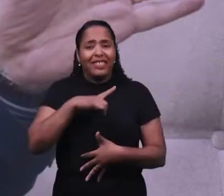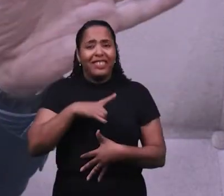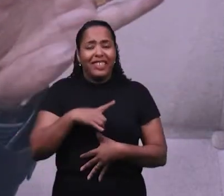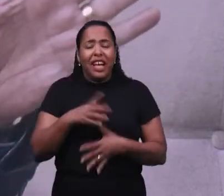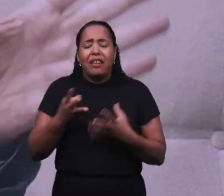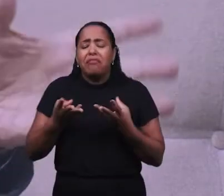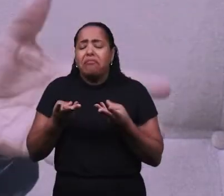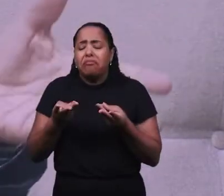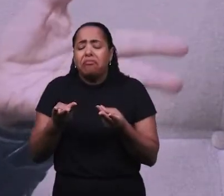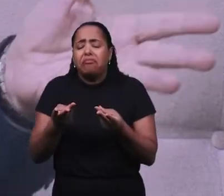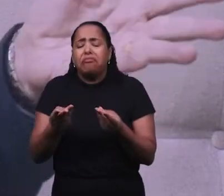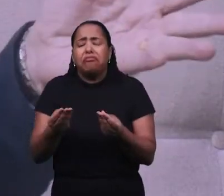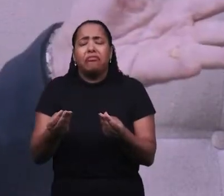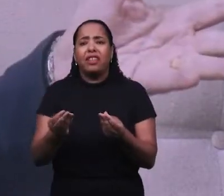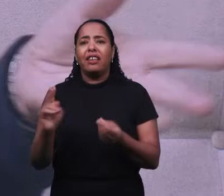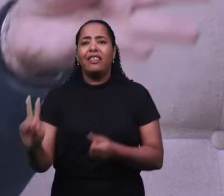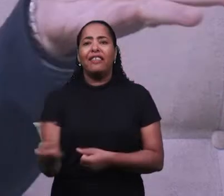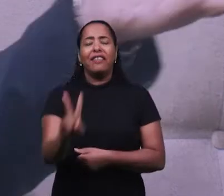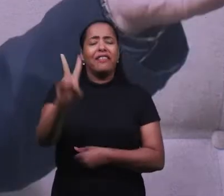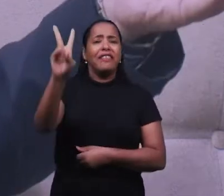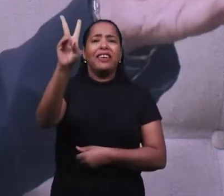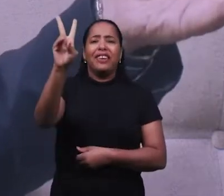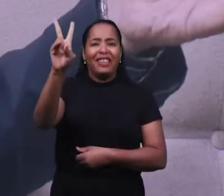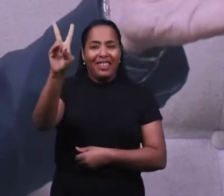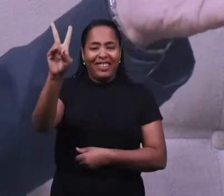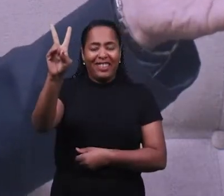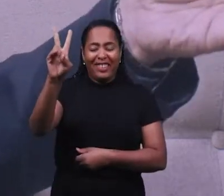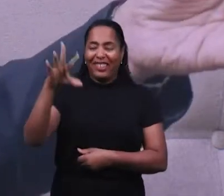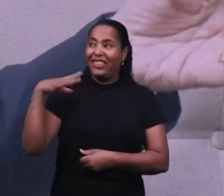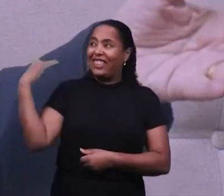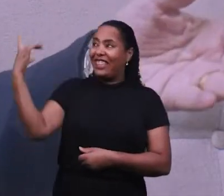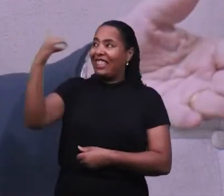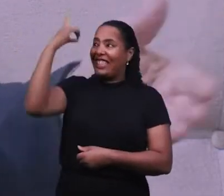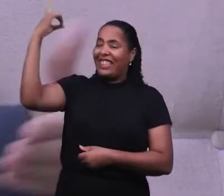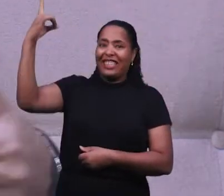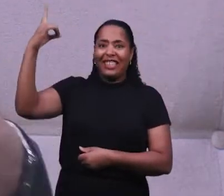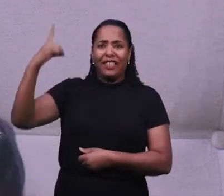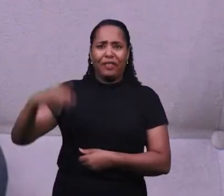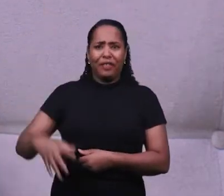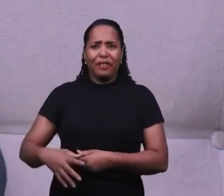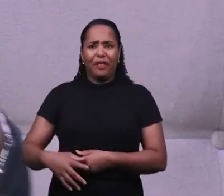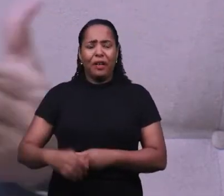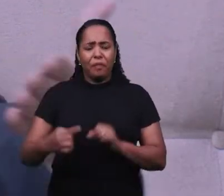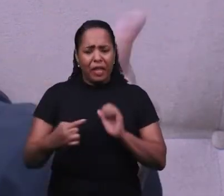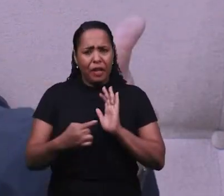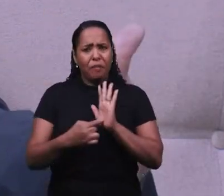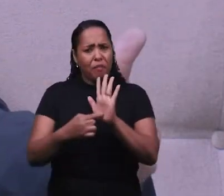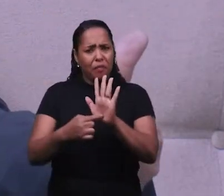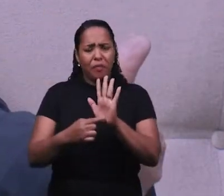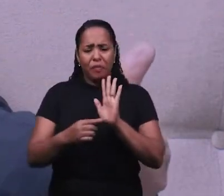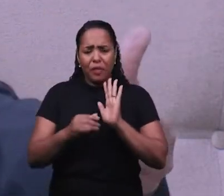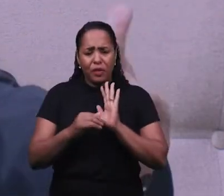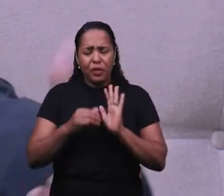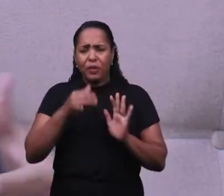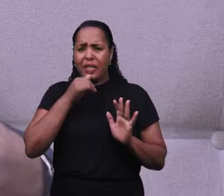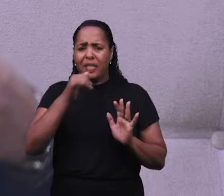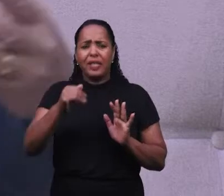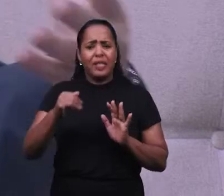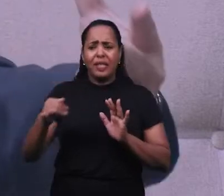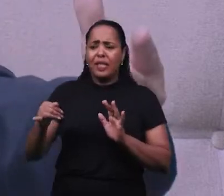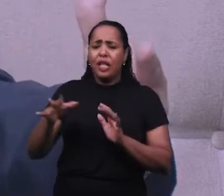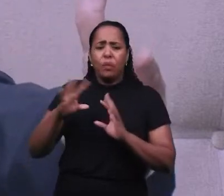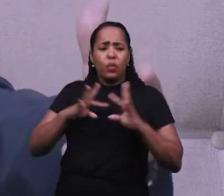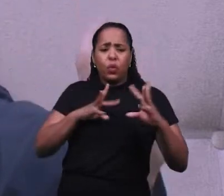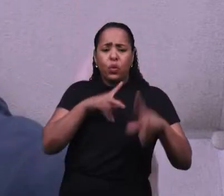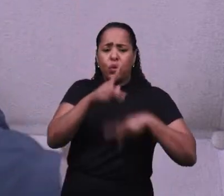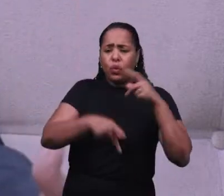Et vous voyez la sensibilité, la valeur qui lui, David, il a donné un exemple, n'est-ce pas?